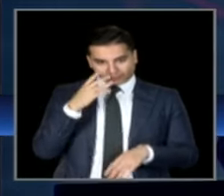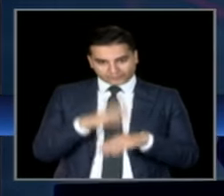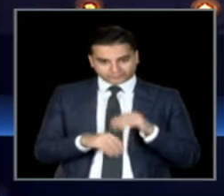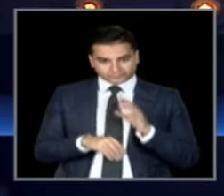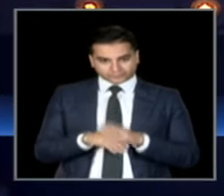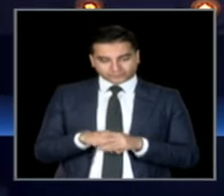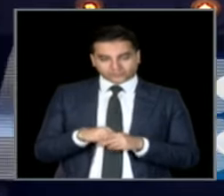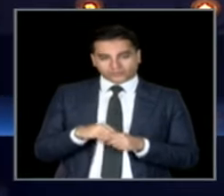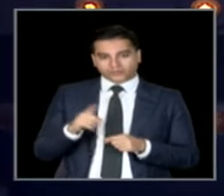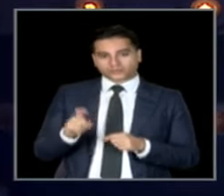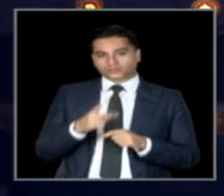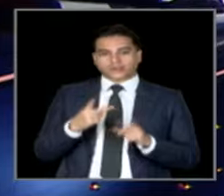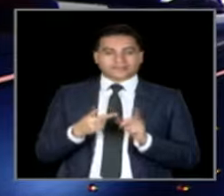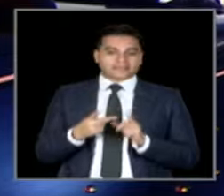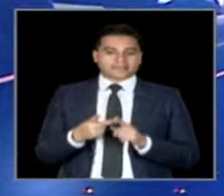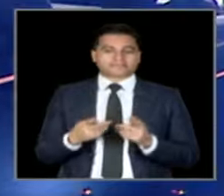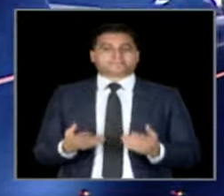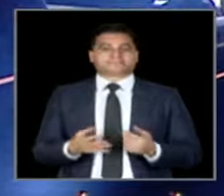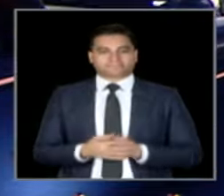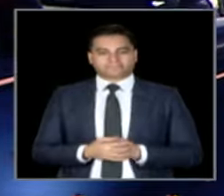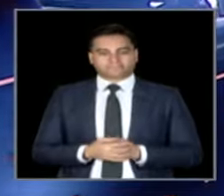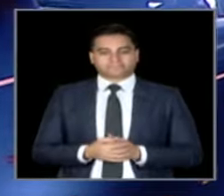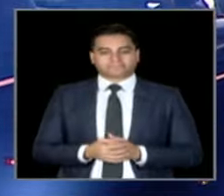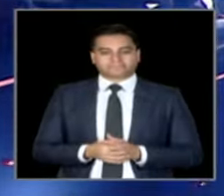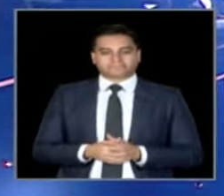محمود. سؤال تاني